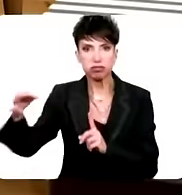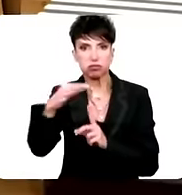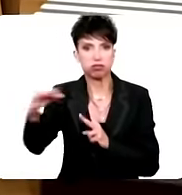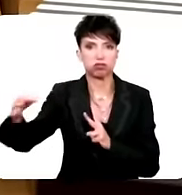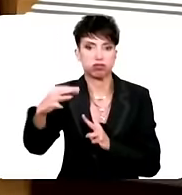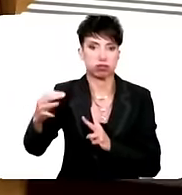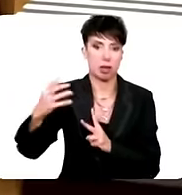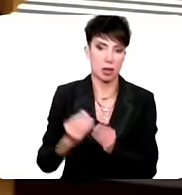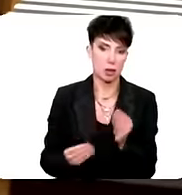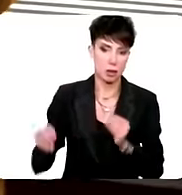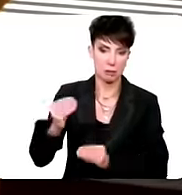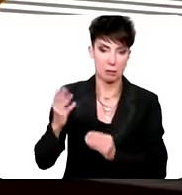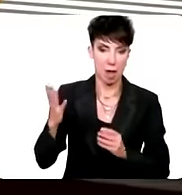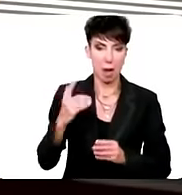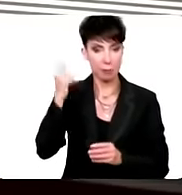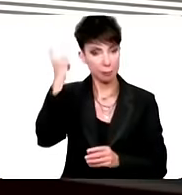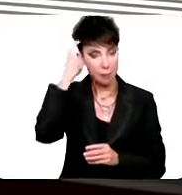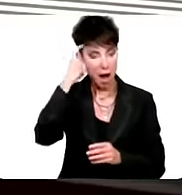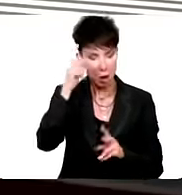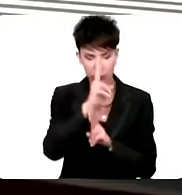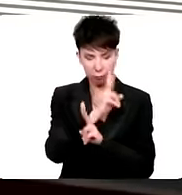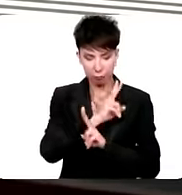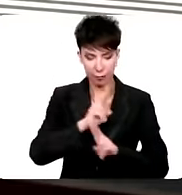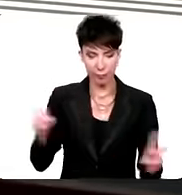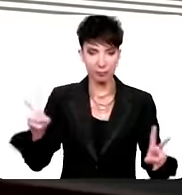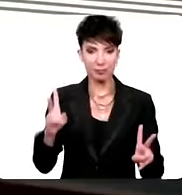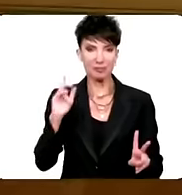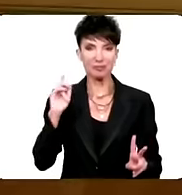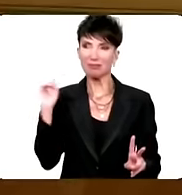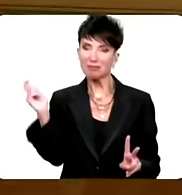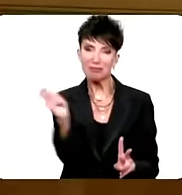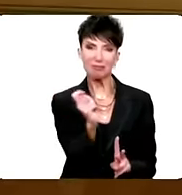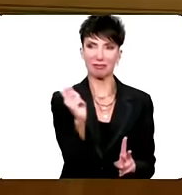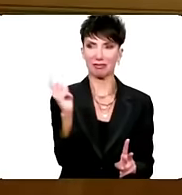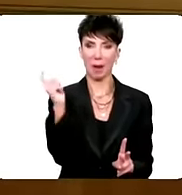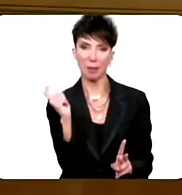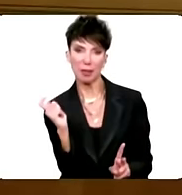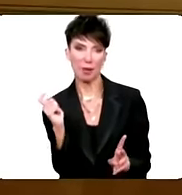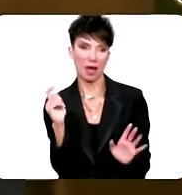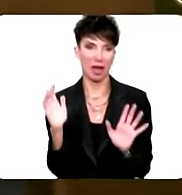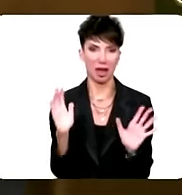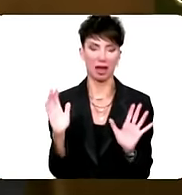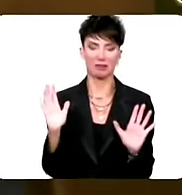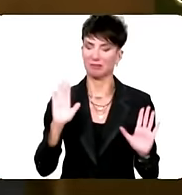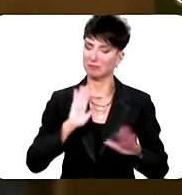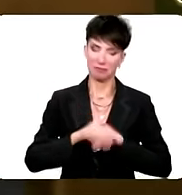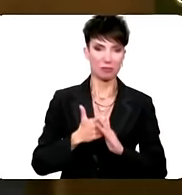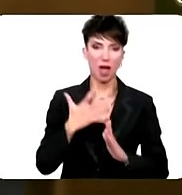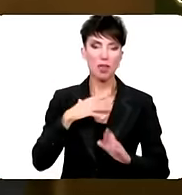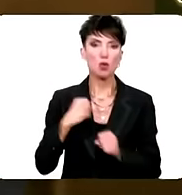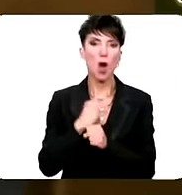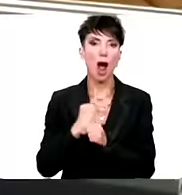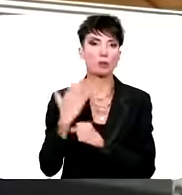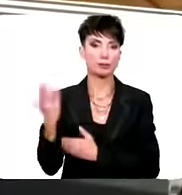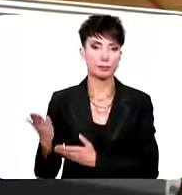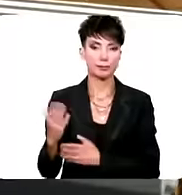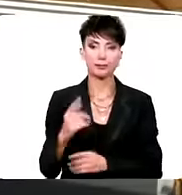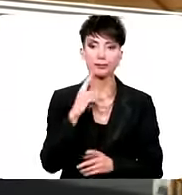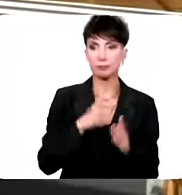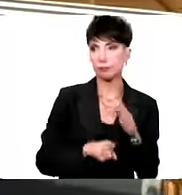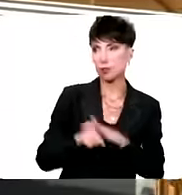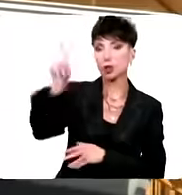Είναι πολύ καθαρό στο μυαλό μου που, κατά την άποψή μου, πρέπει να... Στην Ευρώπη, κύριε Πρόεδρε. Στην Ευρώπη έχουμε πολλά να